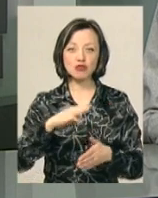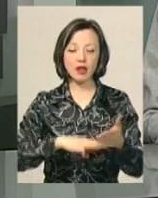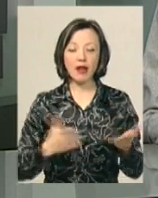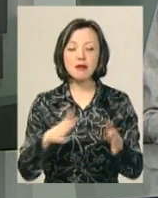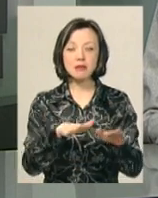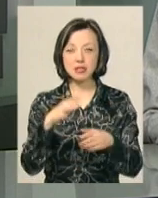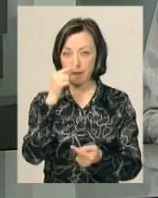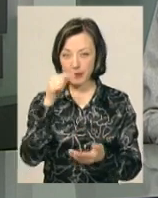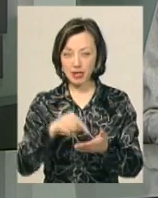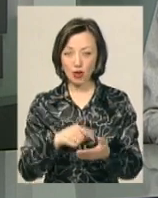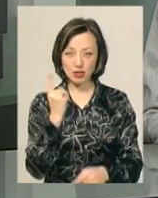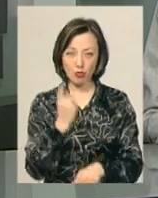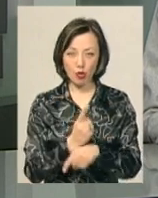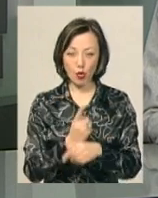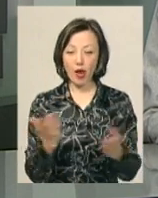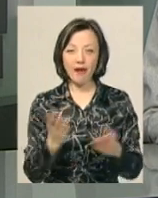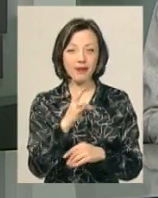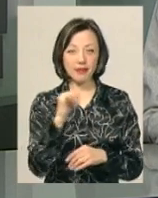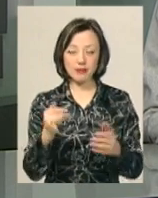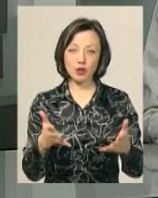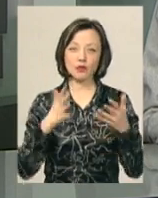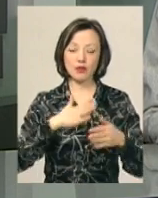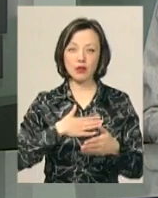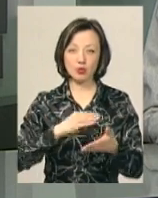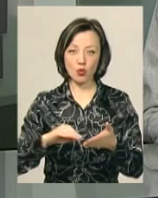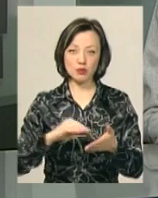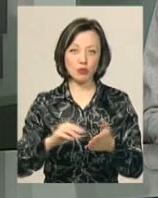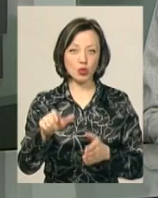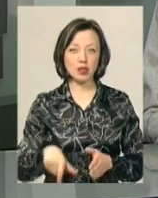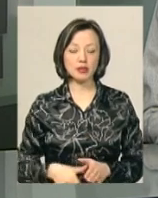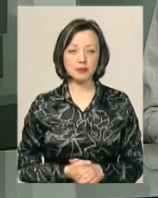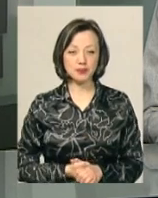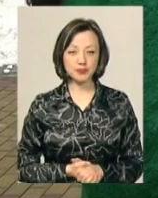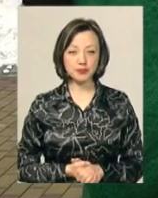ж місця підпадають під заборону, а які ні, з'ясовувала моя колега Дарина Денисенко.